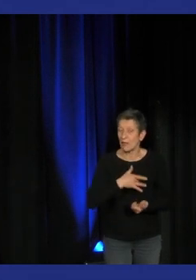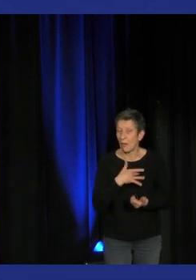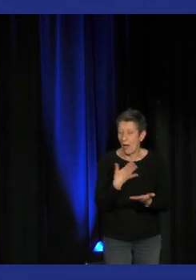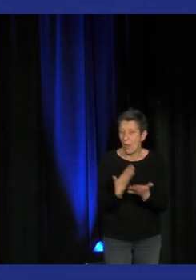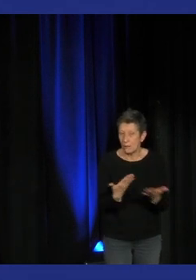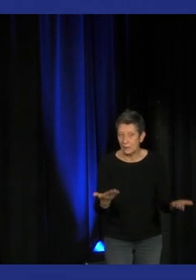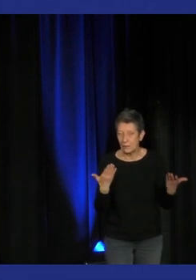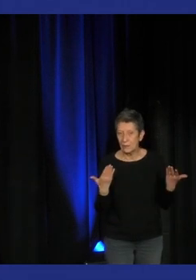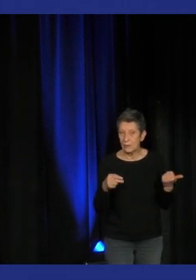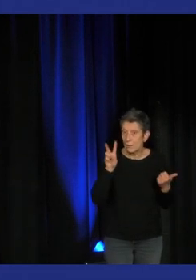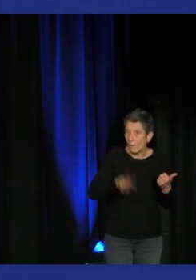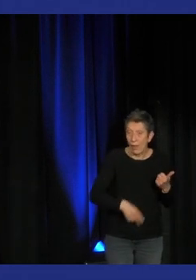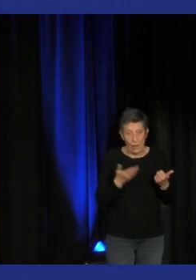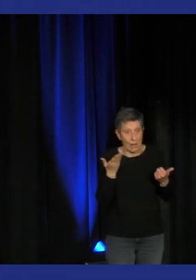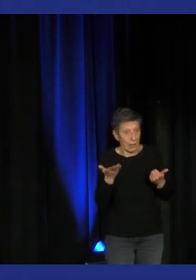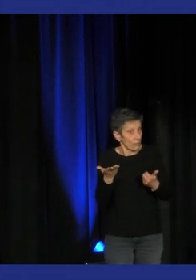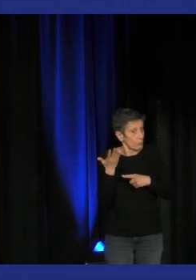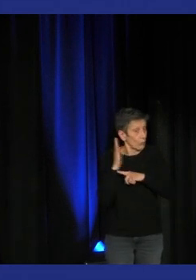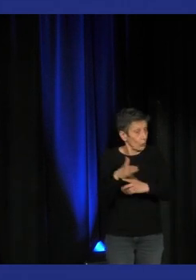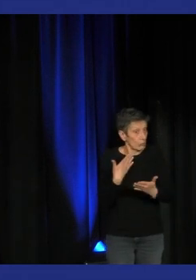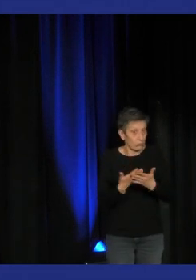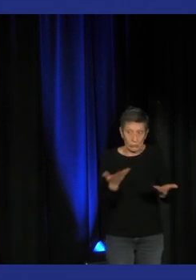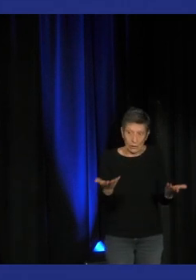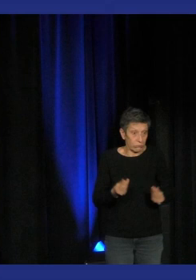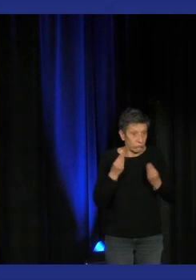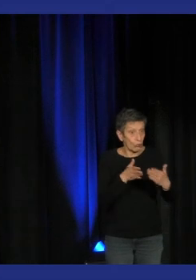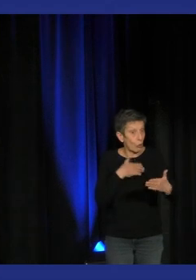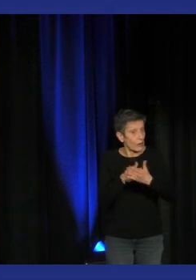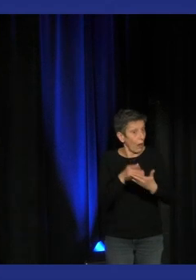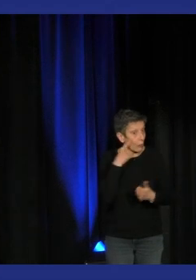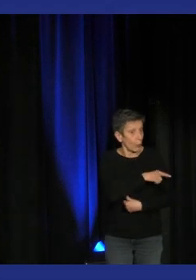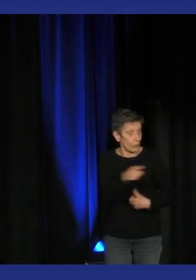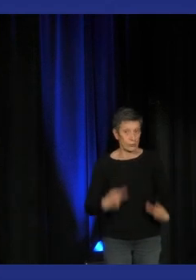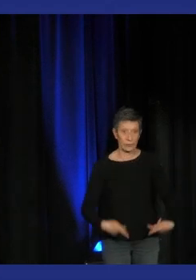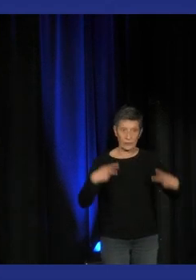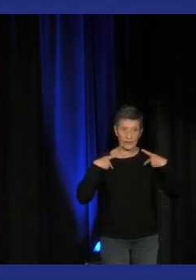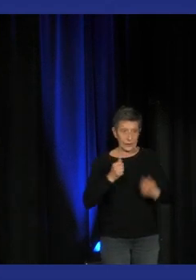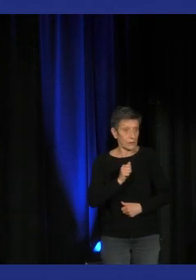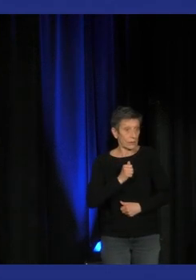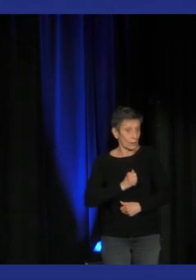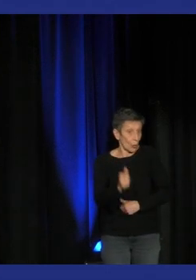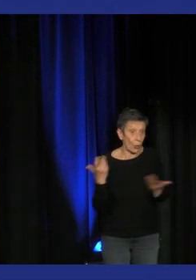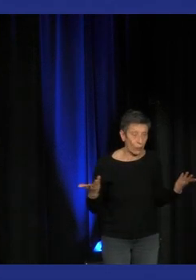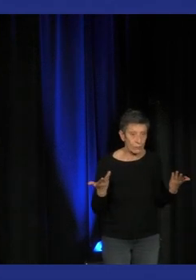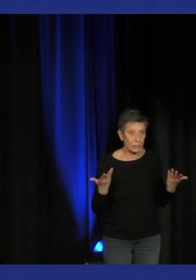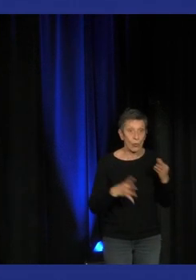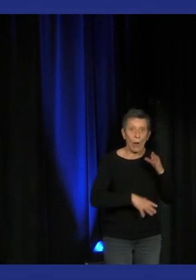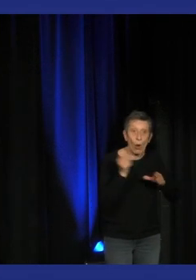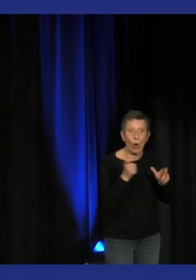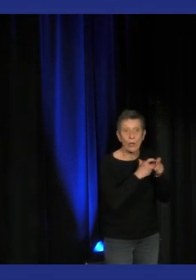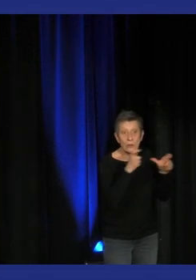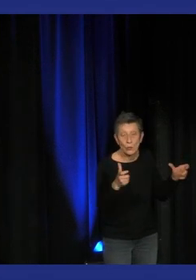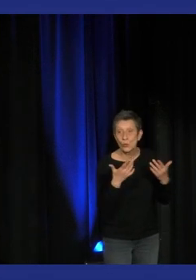s'agissait véritablement d'un obstacle majeur à la vie autonome, c'est-à-dire aussi à la vie hors des institutions et des